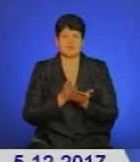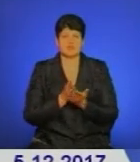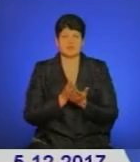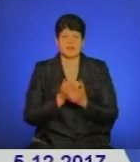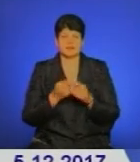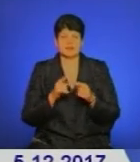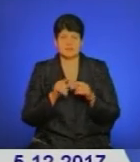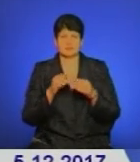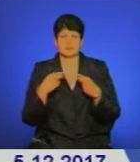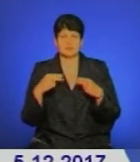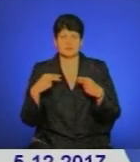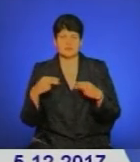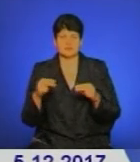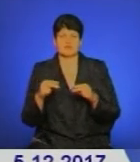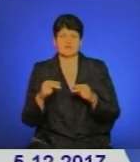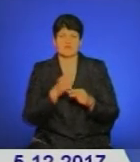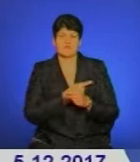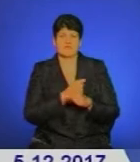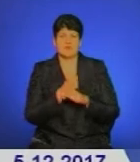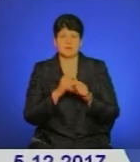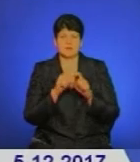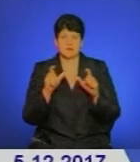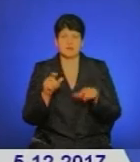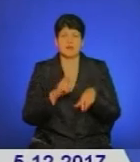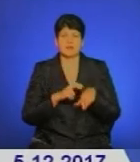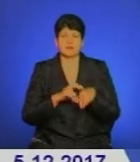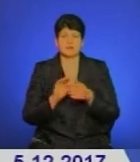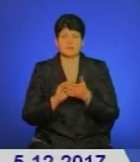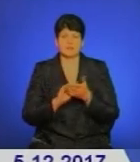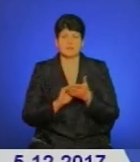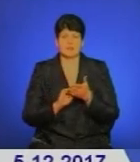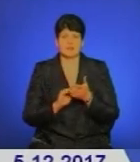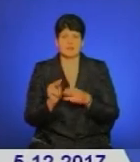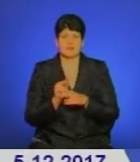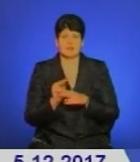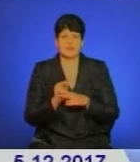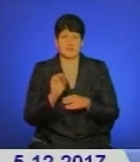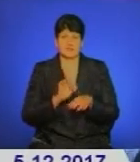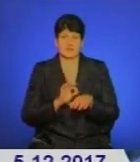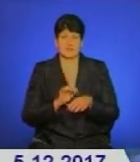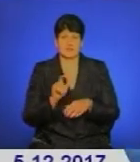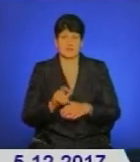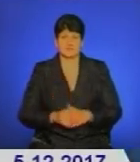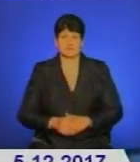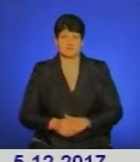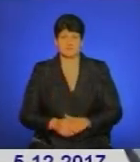препарати відпускатимуть в аптеках при медзакладі, лікар якого видав рецепт для лікування захворювання.